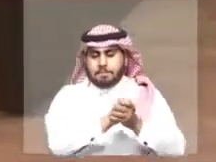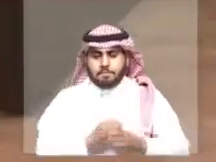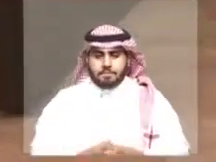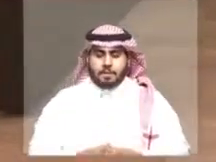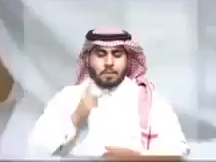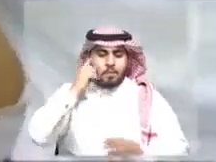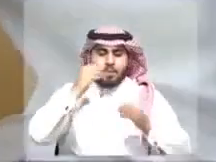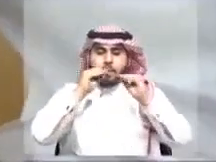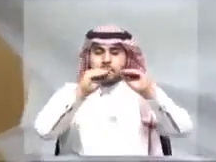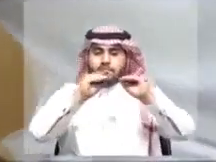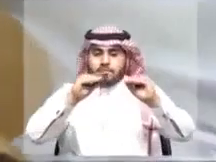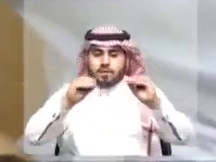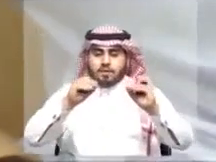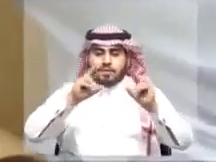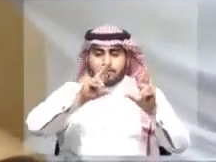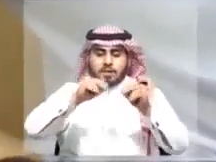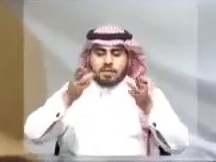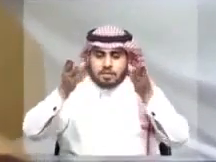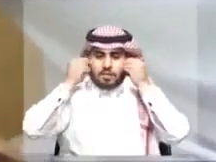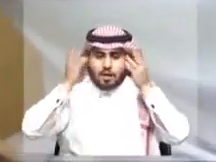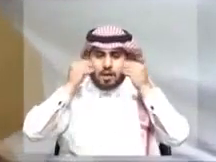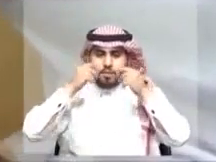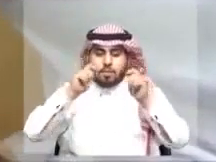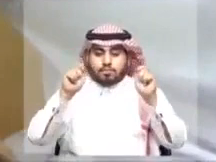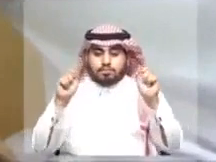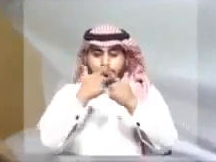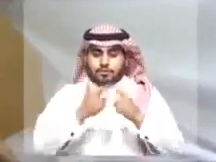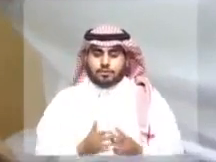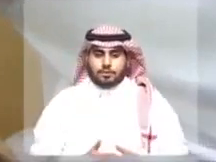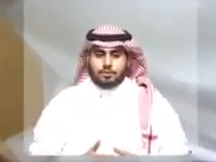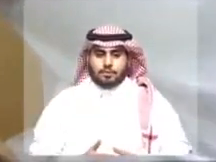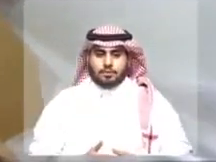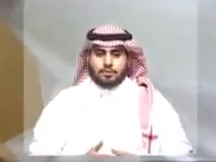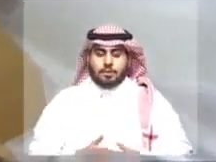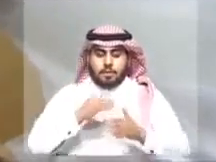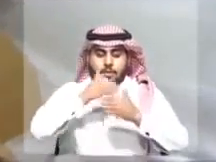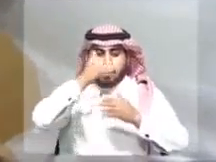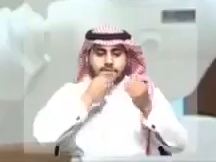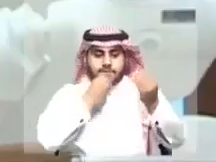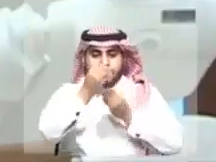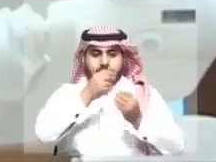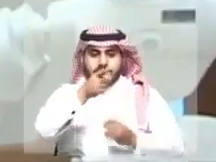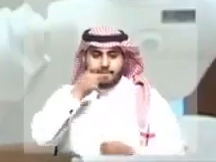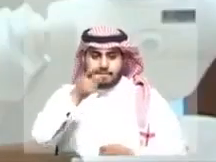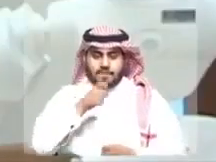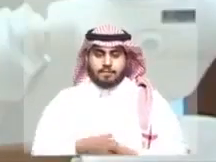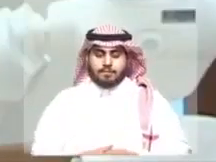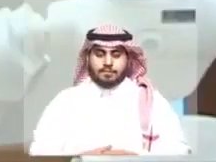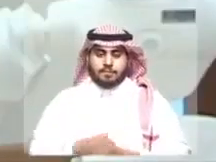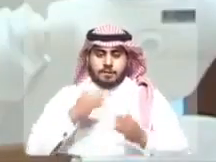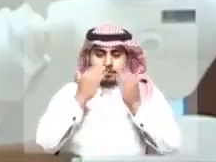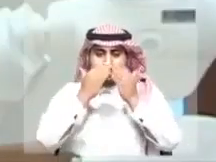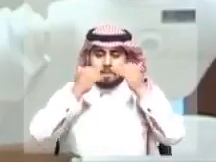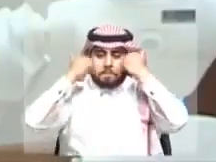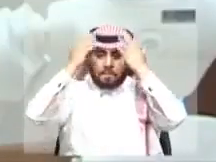مفهومها، كما أنه يحمل صفة التعلم بشكل سريع بعد كل محادثة. زملائي لما كنت في الدراسة في